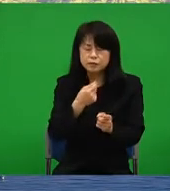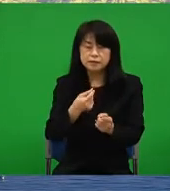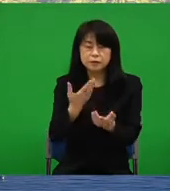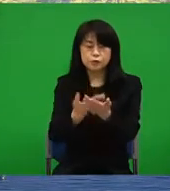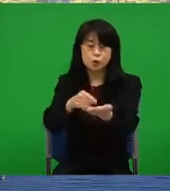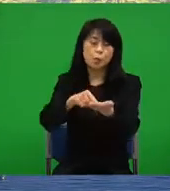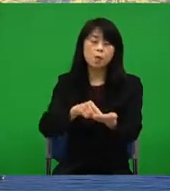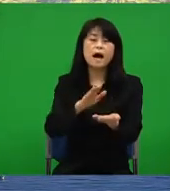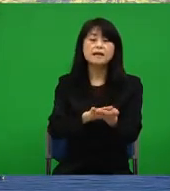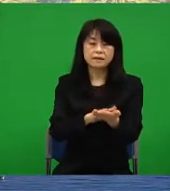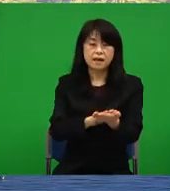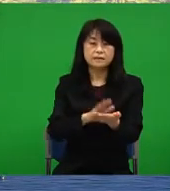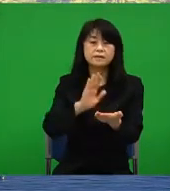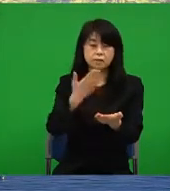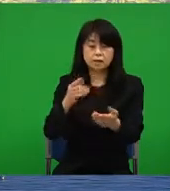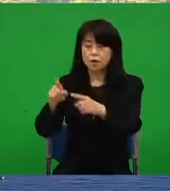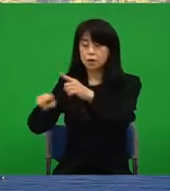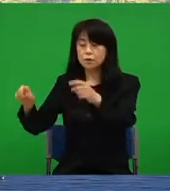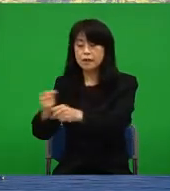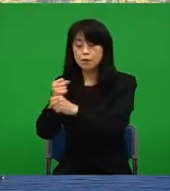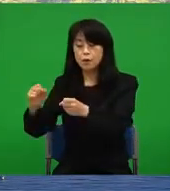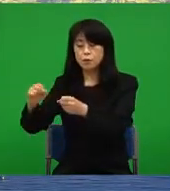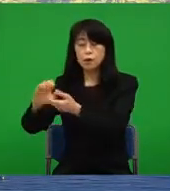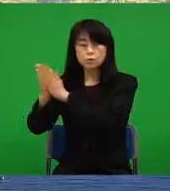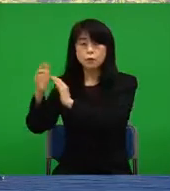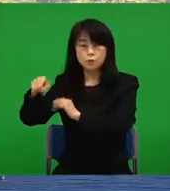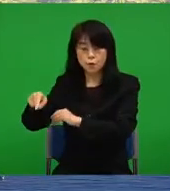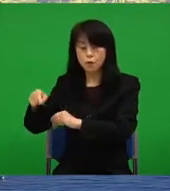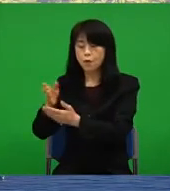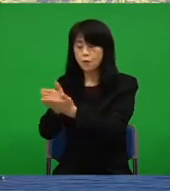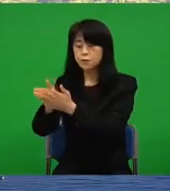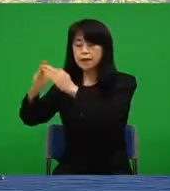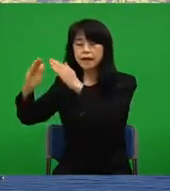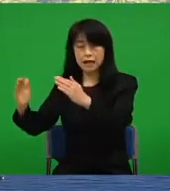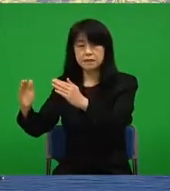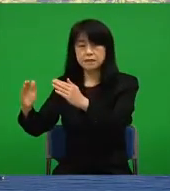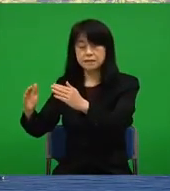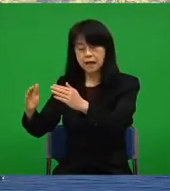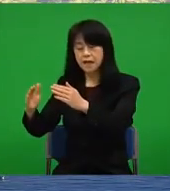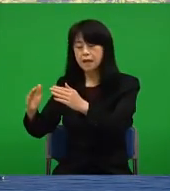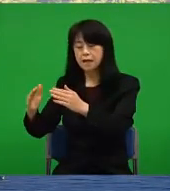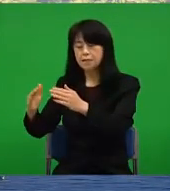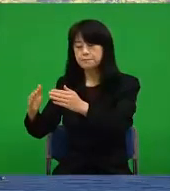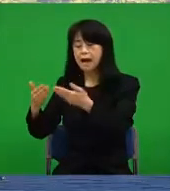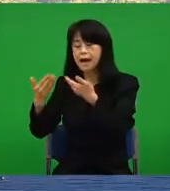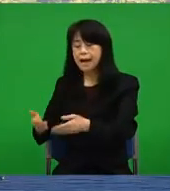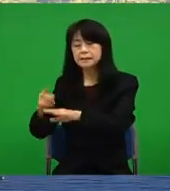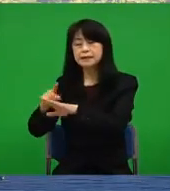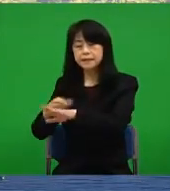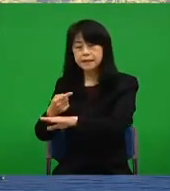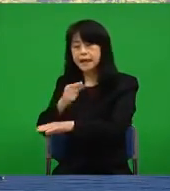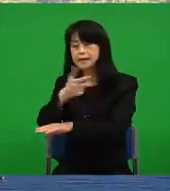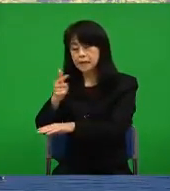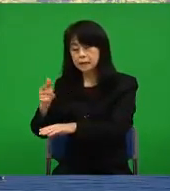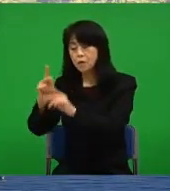ですけれども、厚生労働省の分科会でですね、その安全性とかいろんな課題